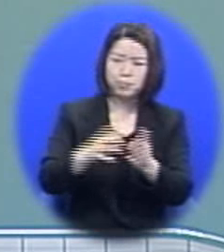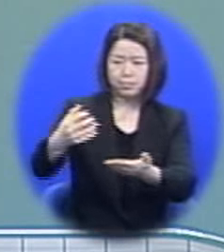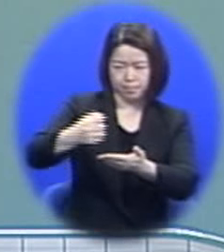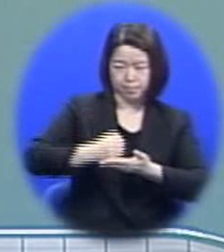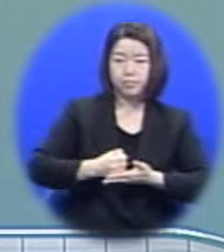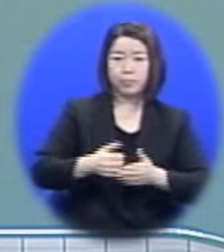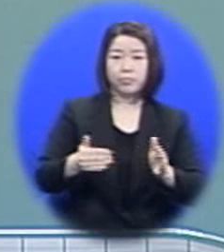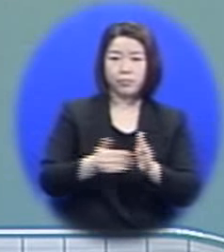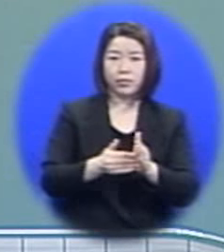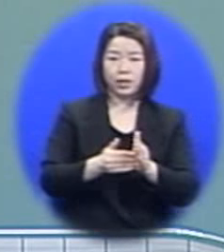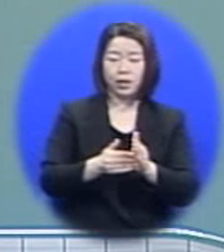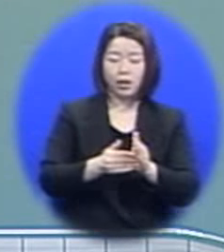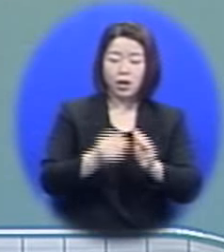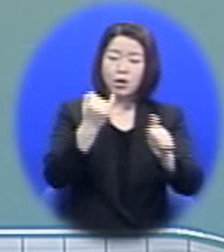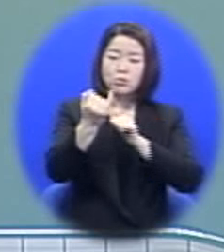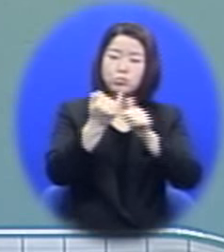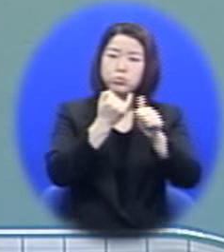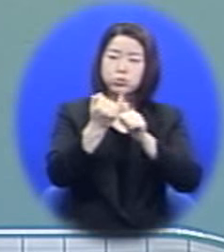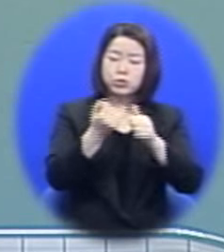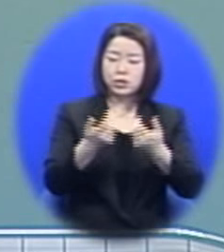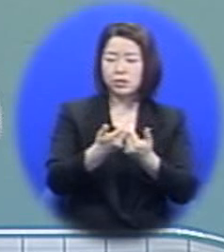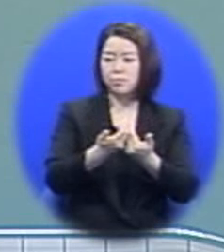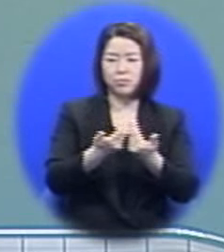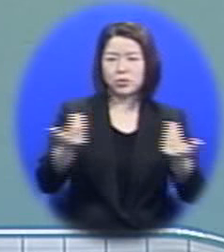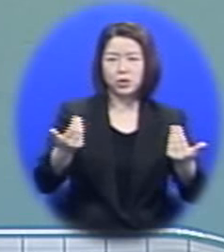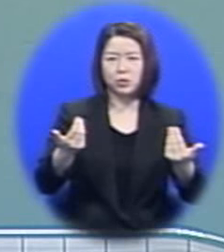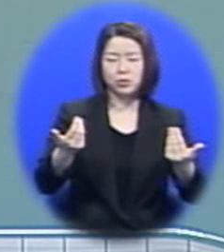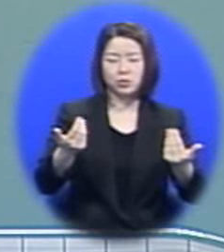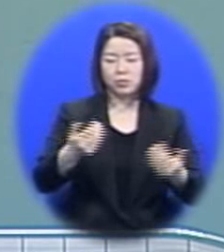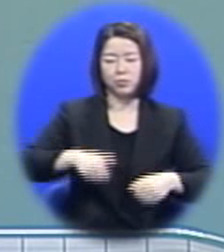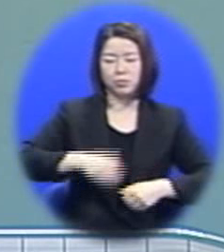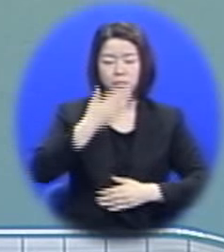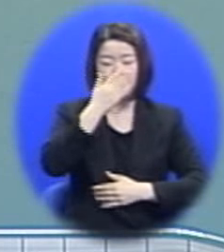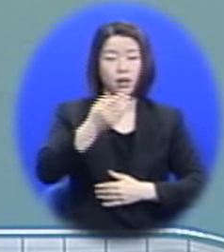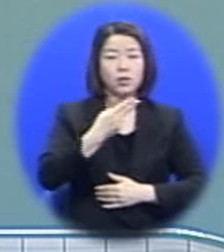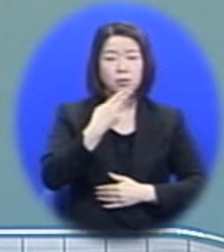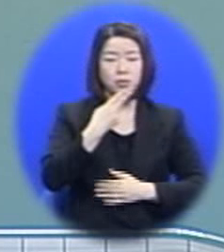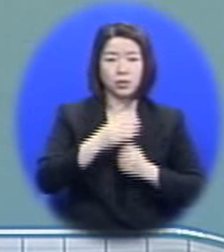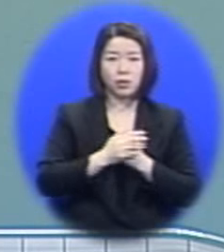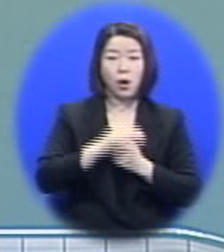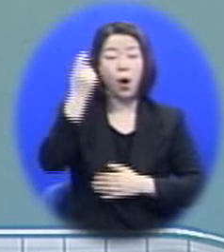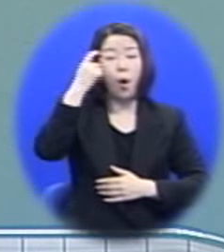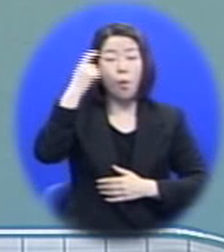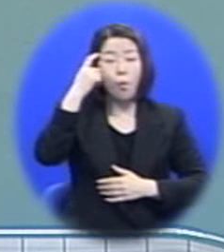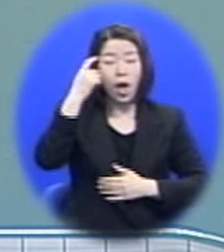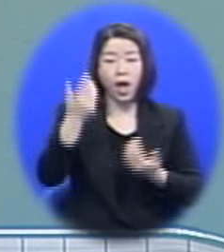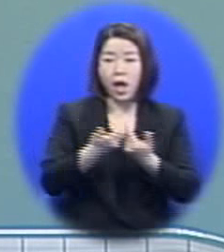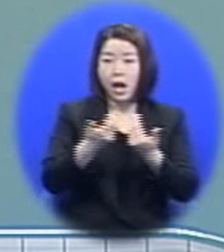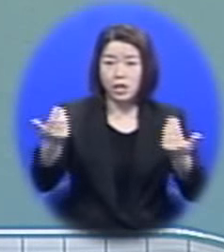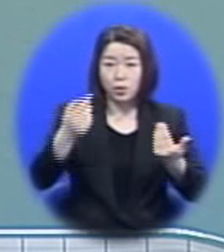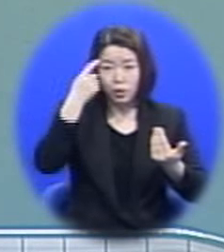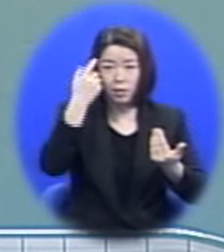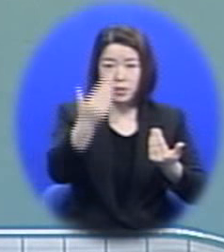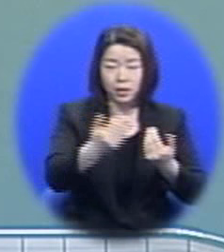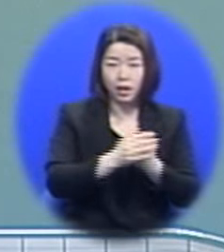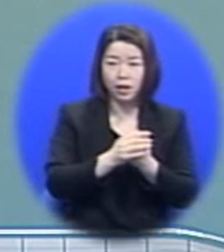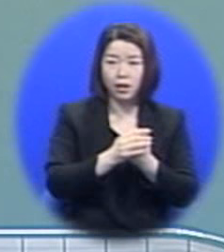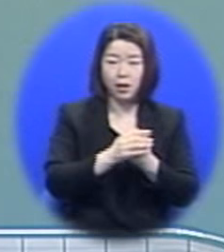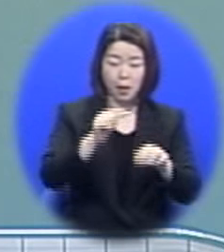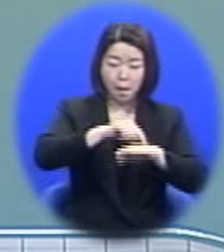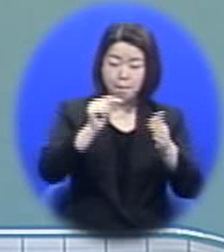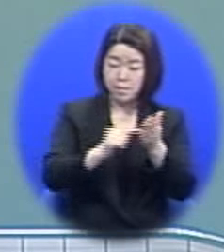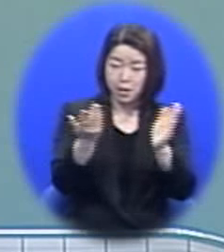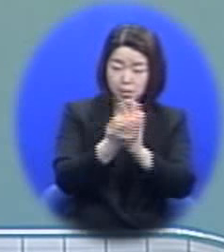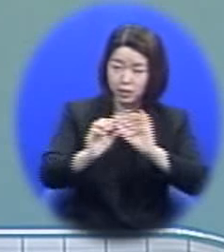부부는 이혼 가능성 없어요. 왜 이혼하지요? 서로 마음이 안 맞아서 싸워서